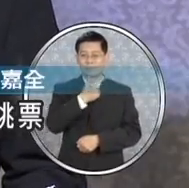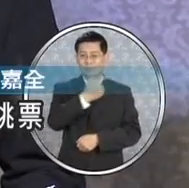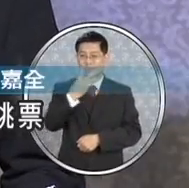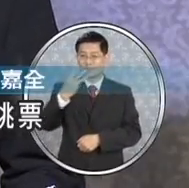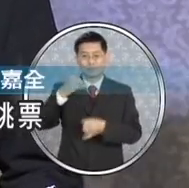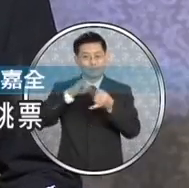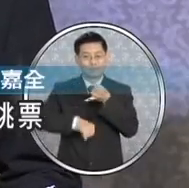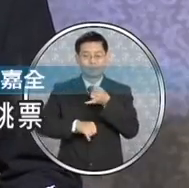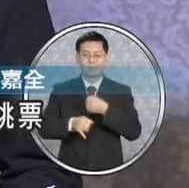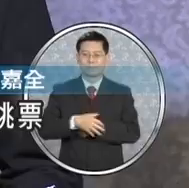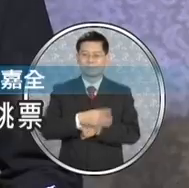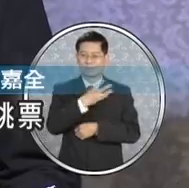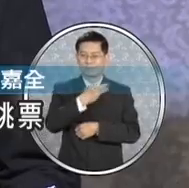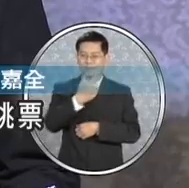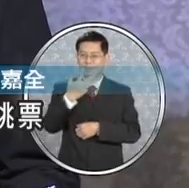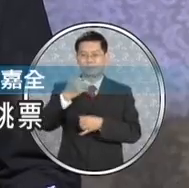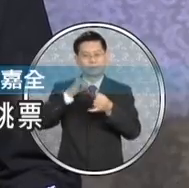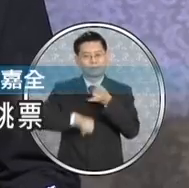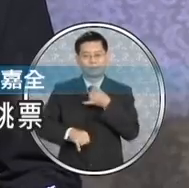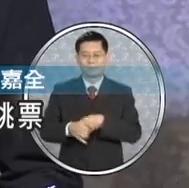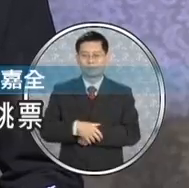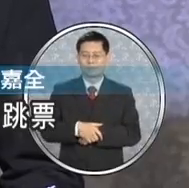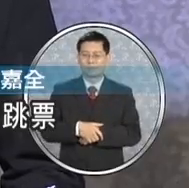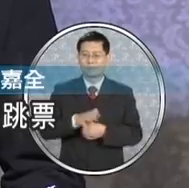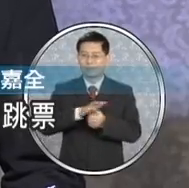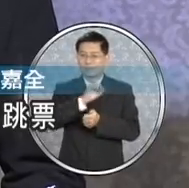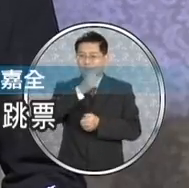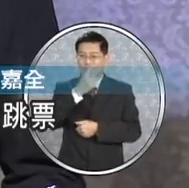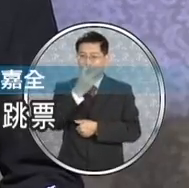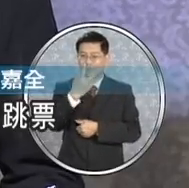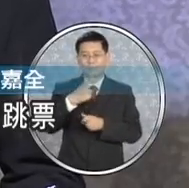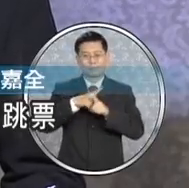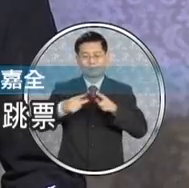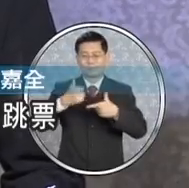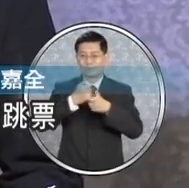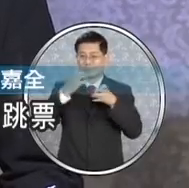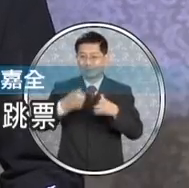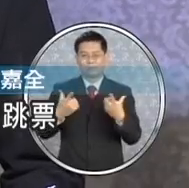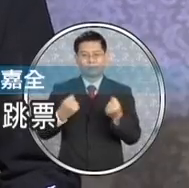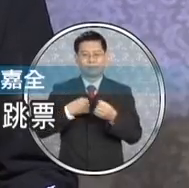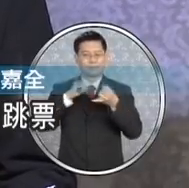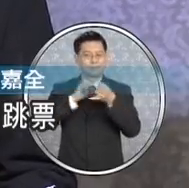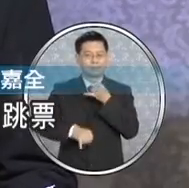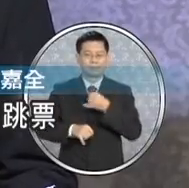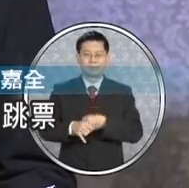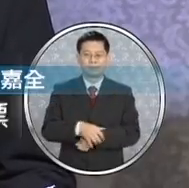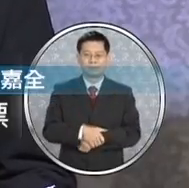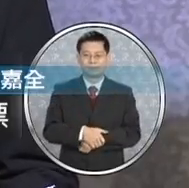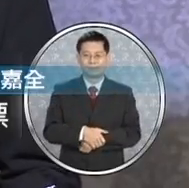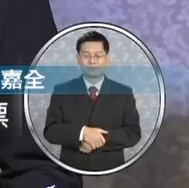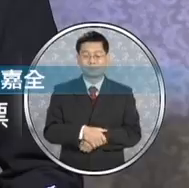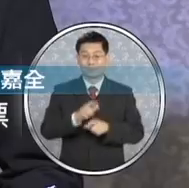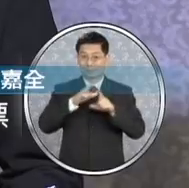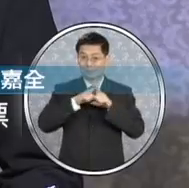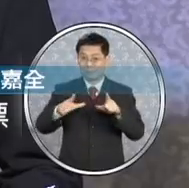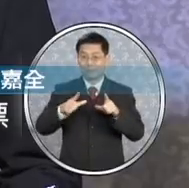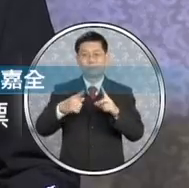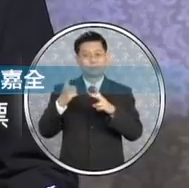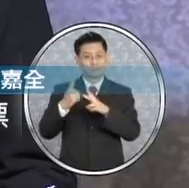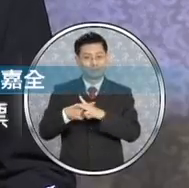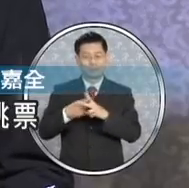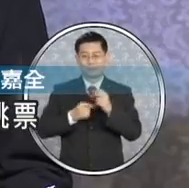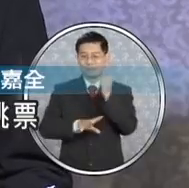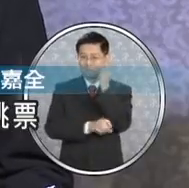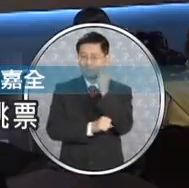跳票，468跳票，爱台12项建设也跳票，大的项目跳票，